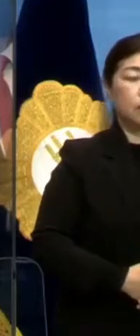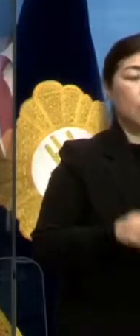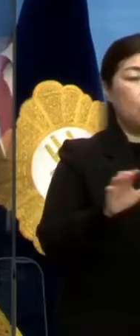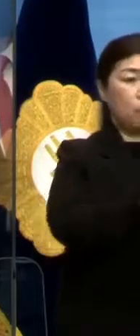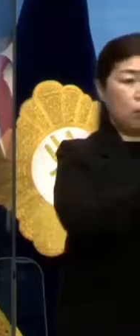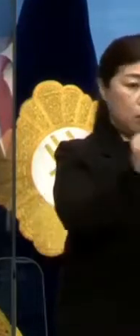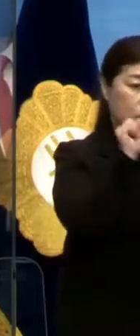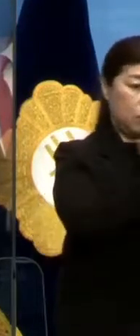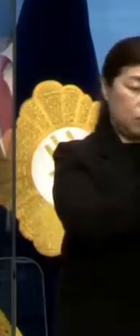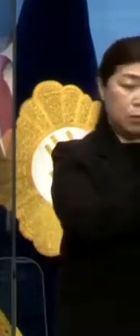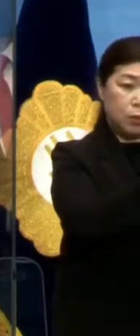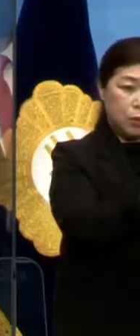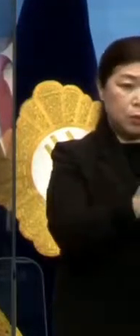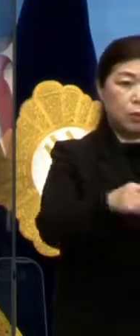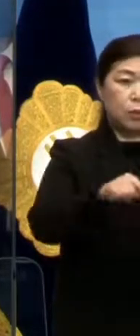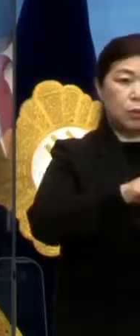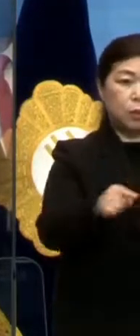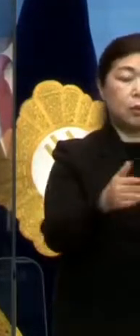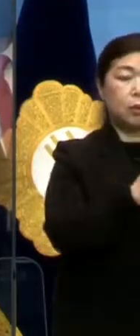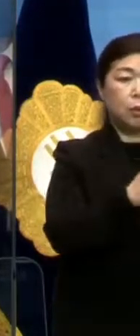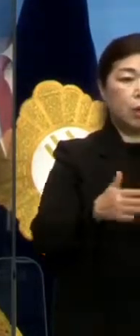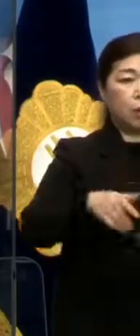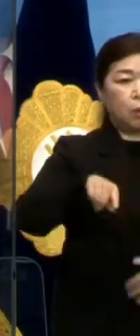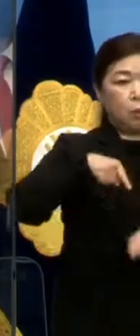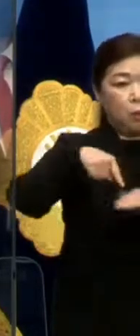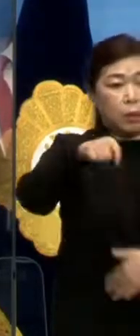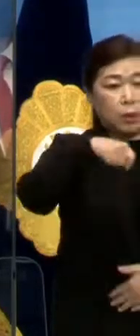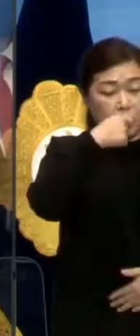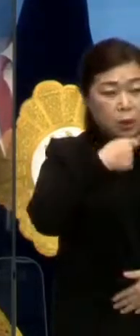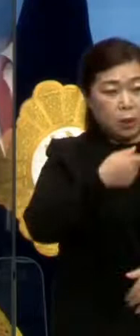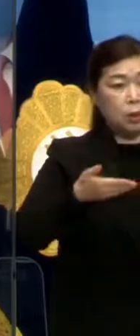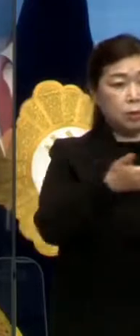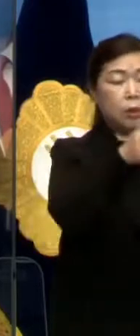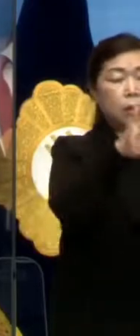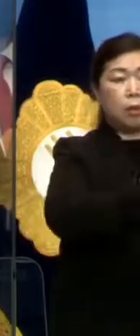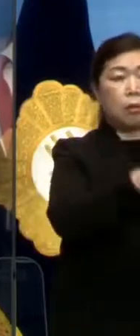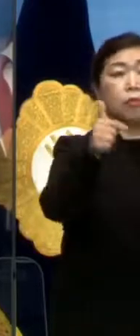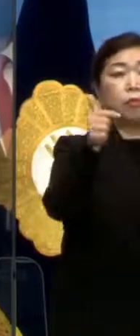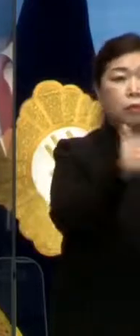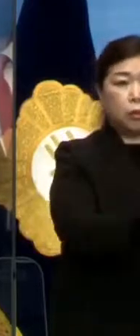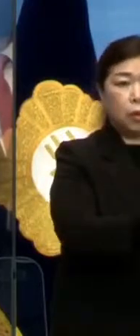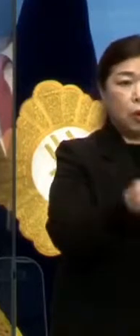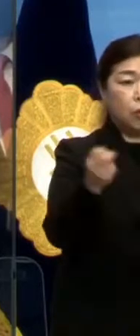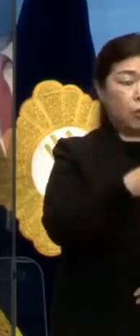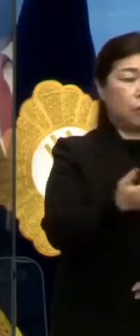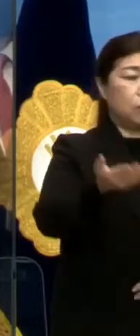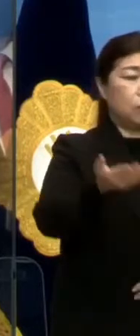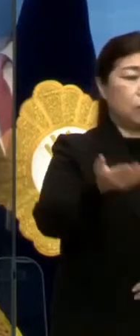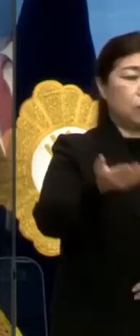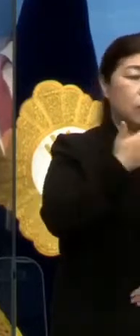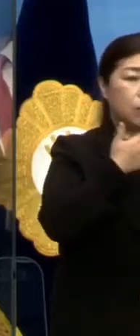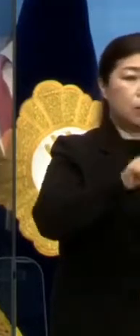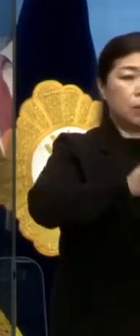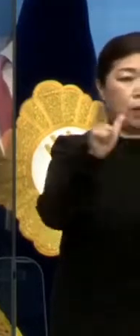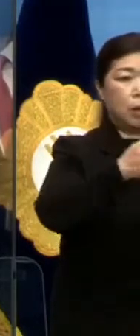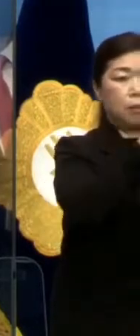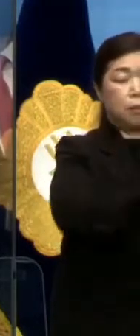코로나 확산 방지 조치로 인한 외식과 급식 산업의 위축, 그리고 유례없던